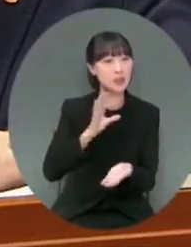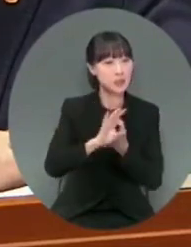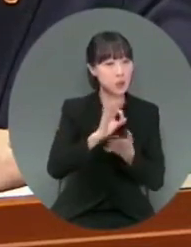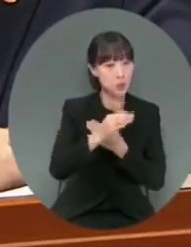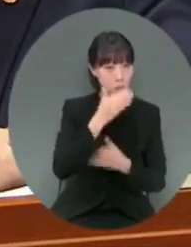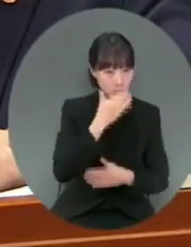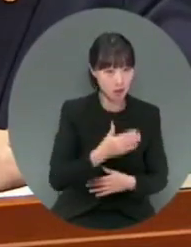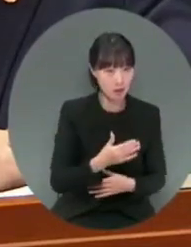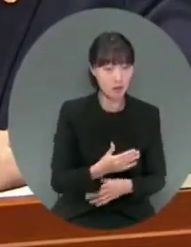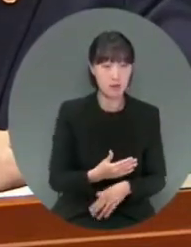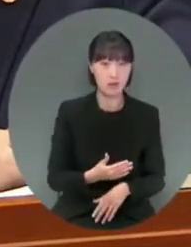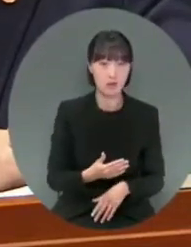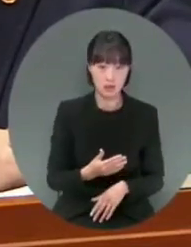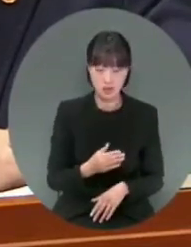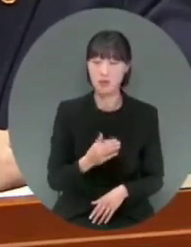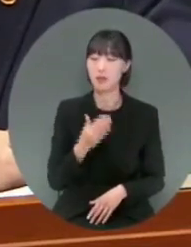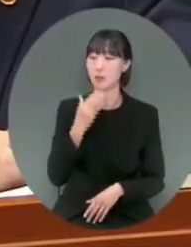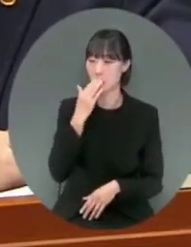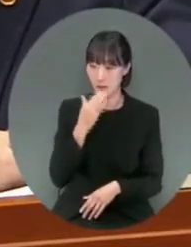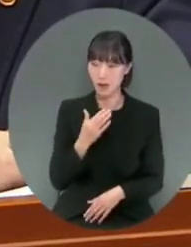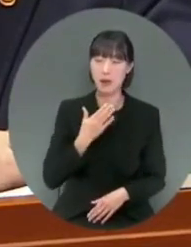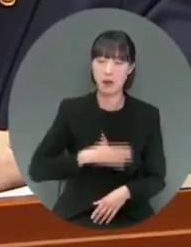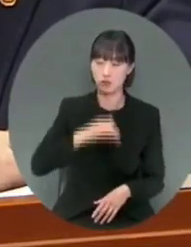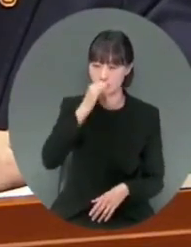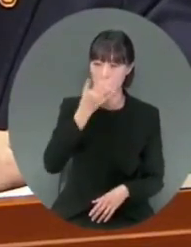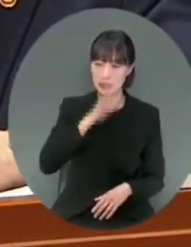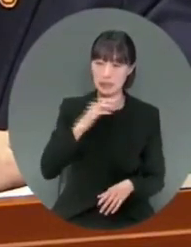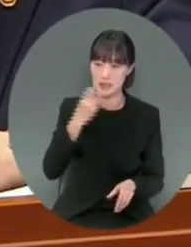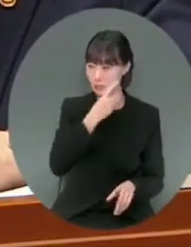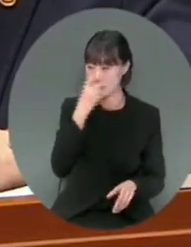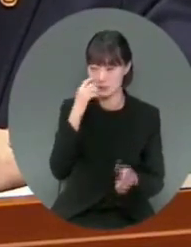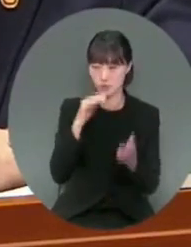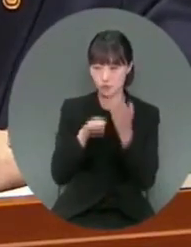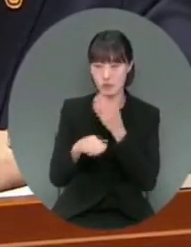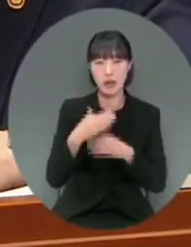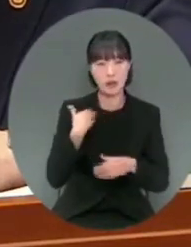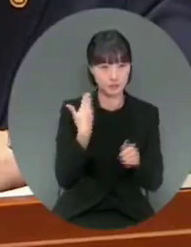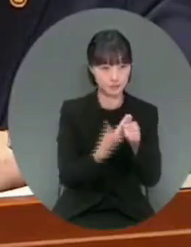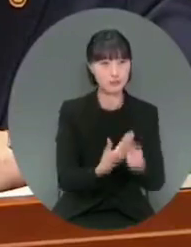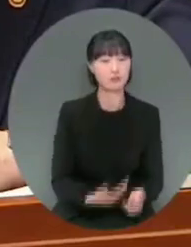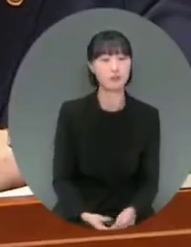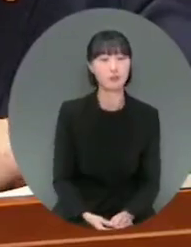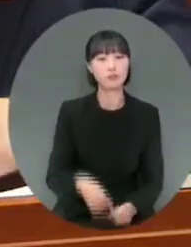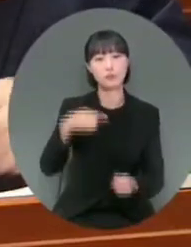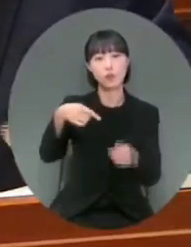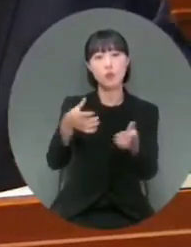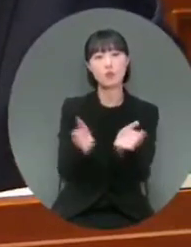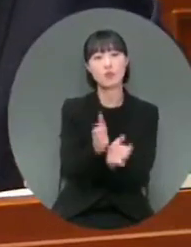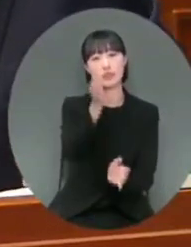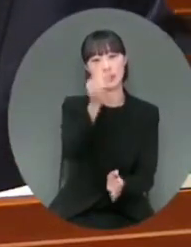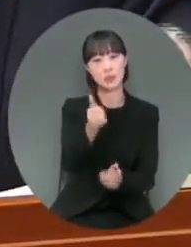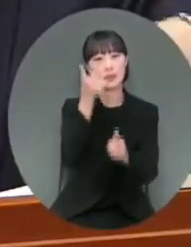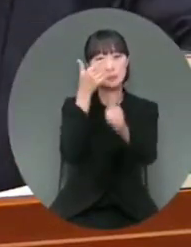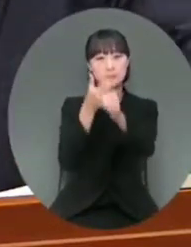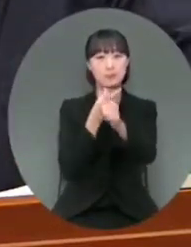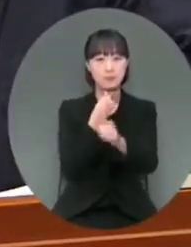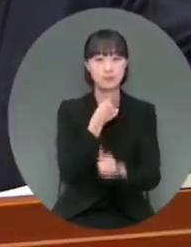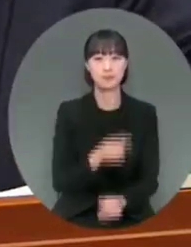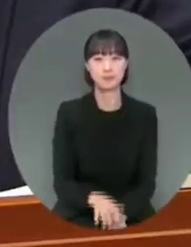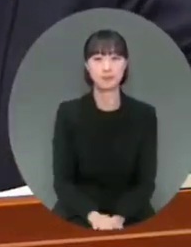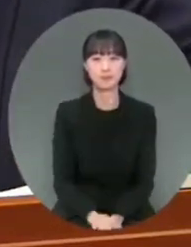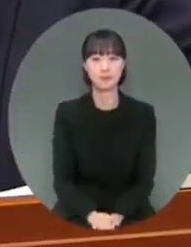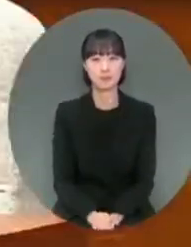거죠? 네, 그런 걸로 알고 있는데 다시 한번 확인해서 의원님께 말씀을 한번 드리도록 네. 하겠습니다. 교육부 장관께 질문하겠습니다.